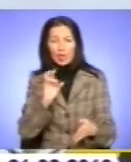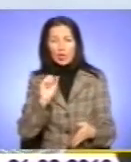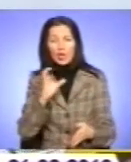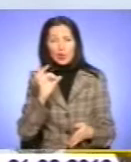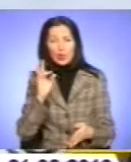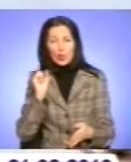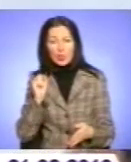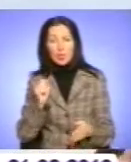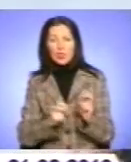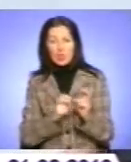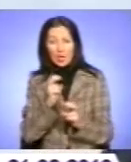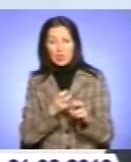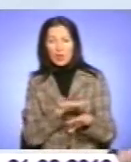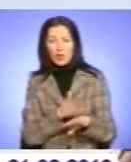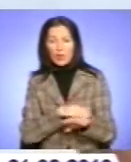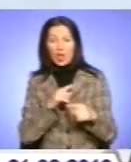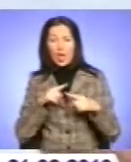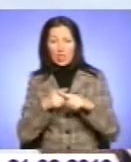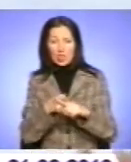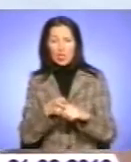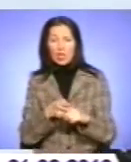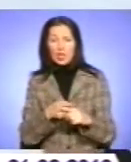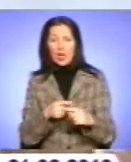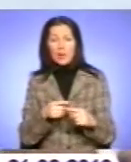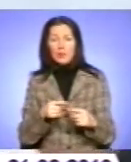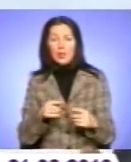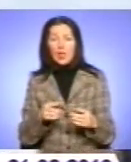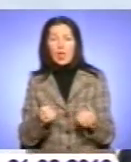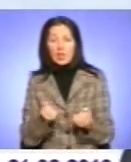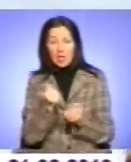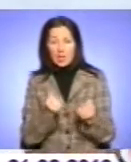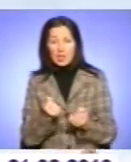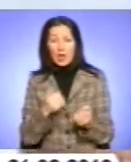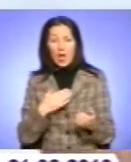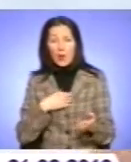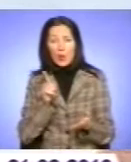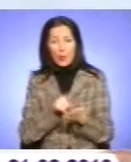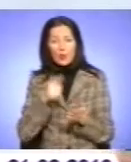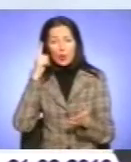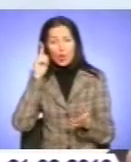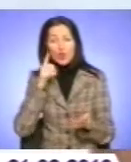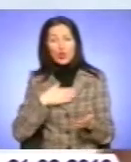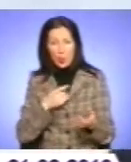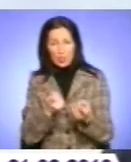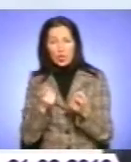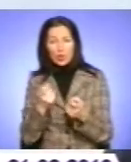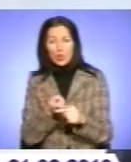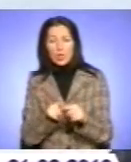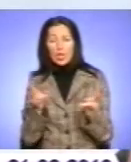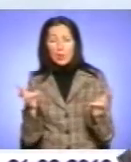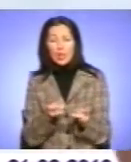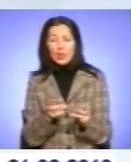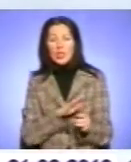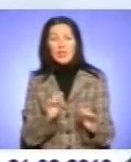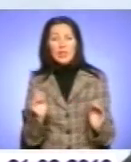інженерна. От про це все сьогодні ми повинні з вами кожен подумати, а що ми залучимо при такій необхідності. Не менш важливе і